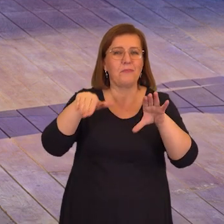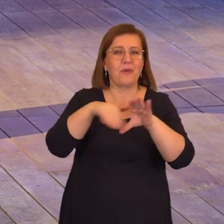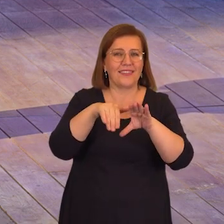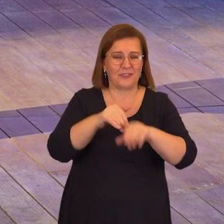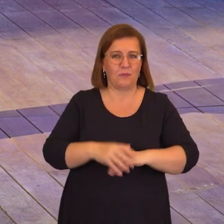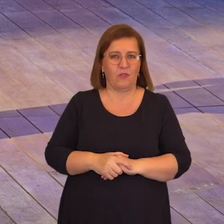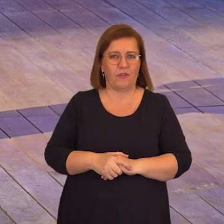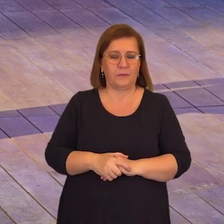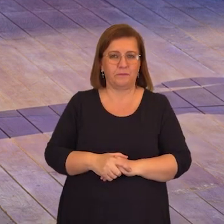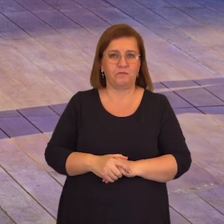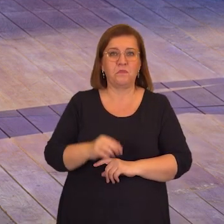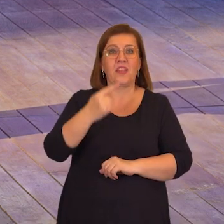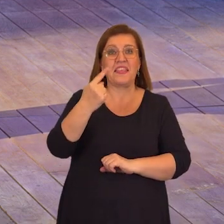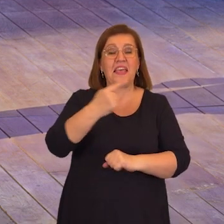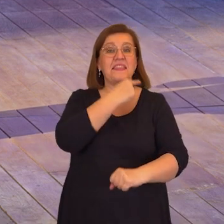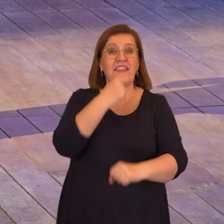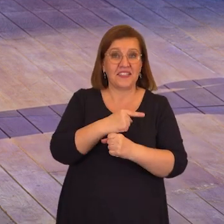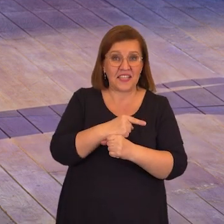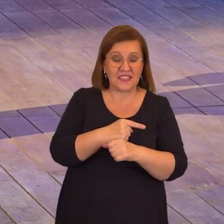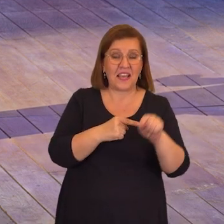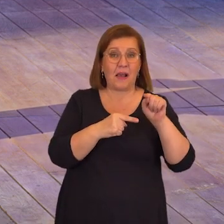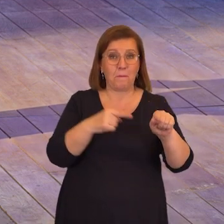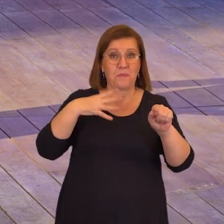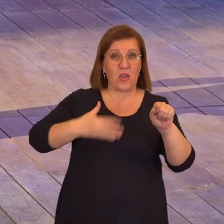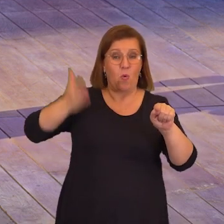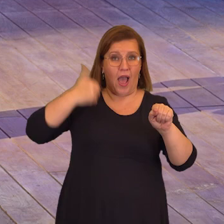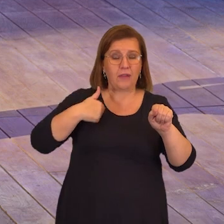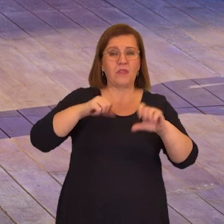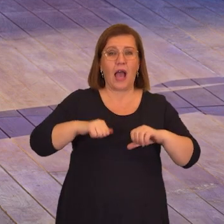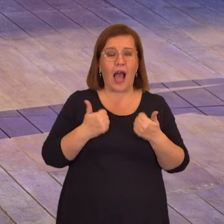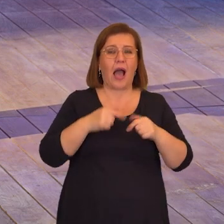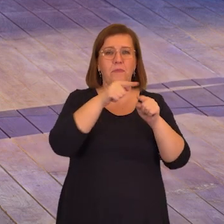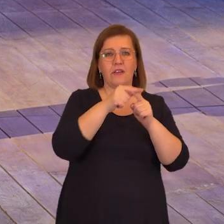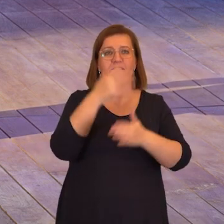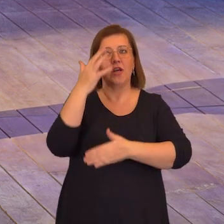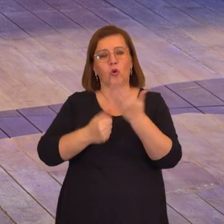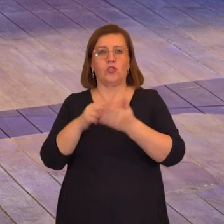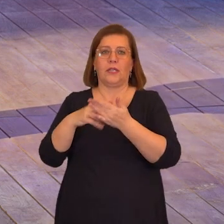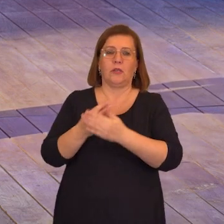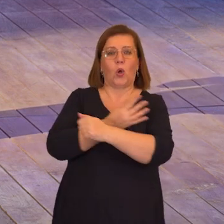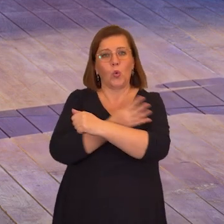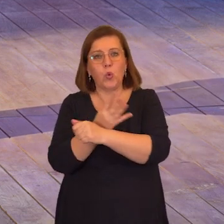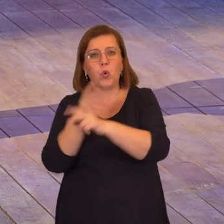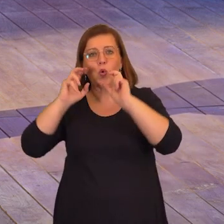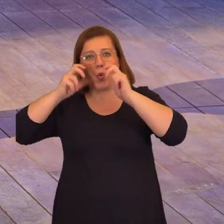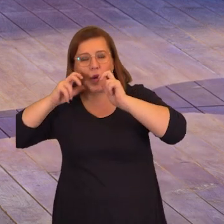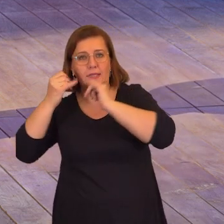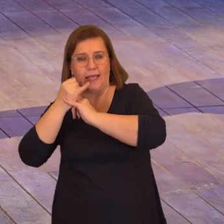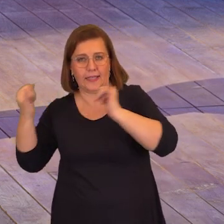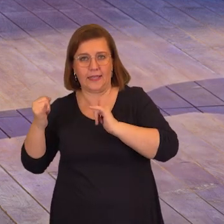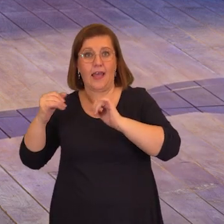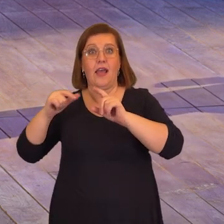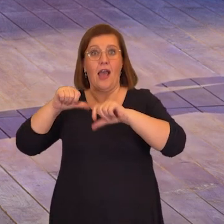o wykorzystaniu wszystkich surowców szybko odnawialnych, czyli zbóż, trzciny cukrowej, kukurydzy, do produkcji